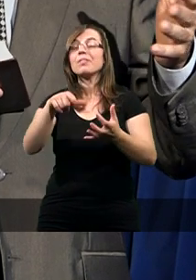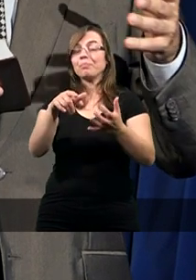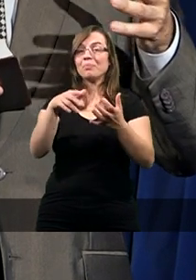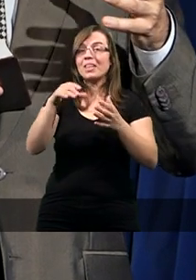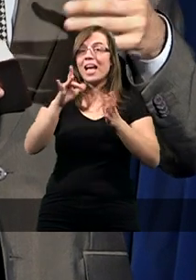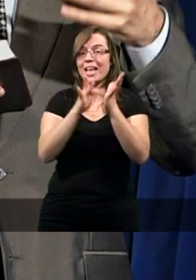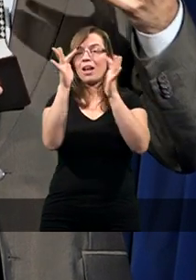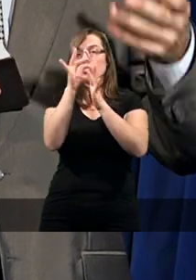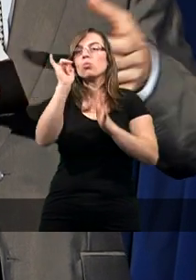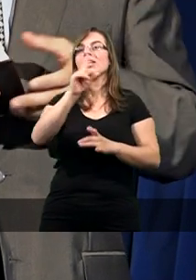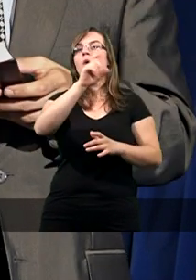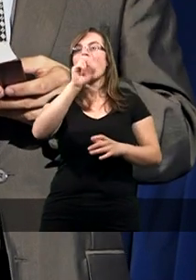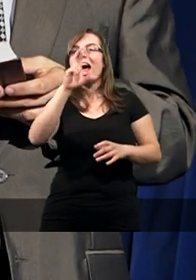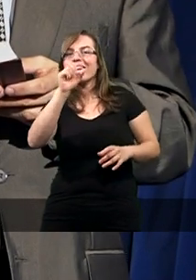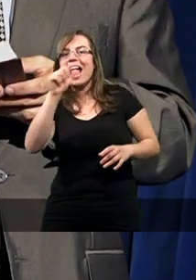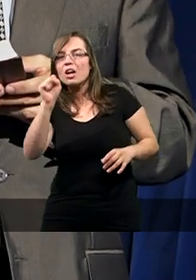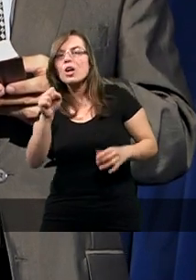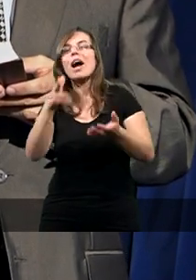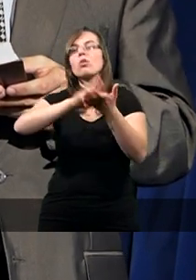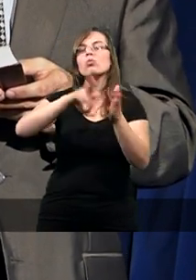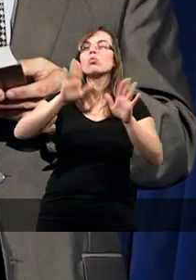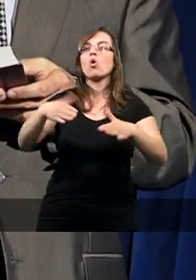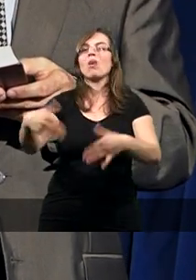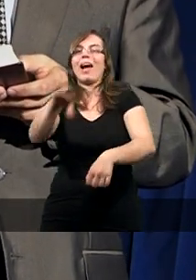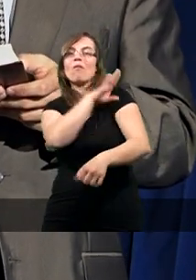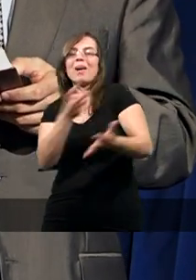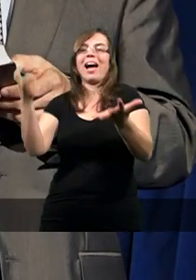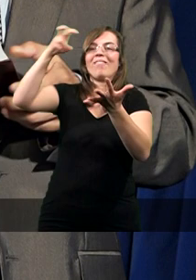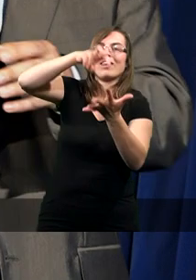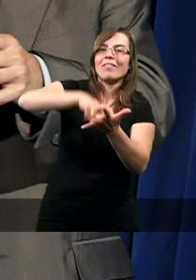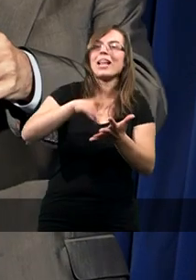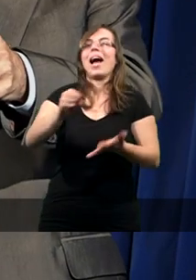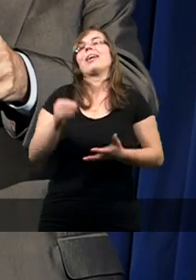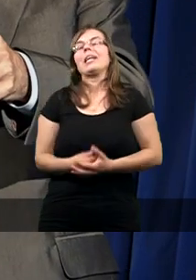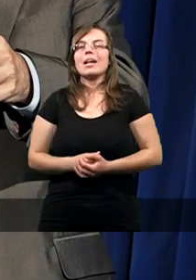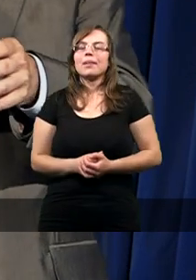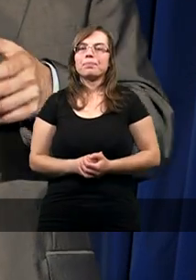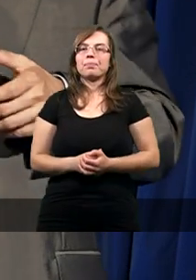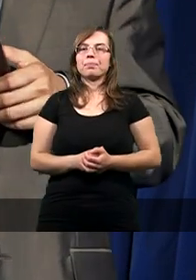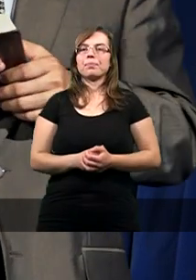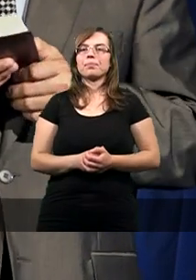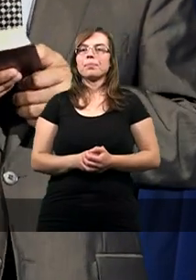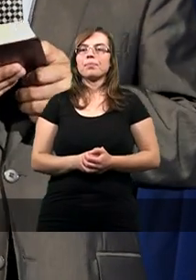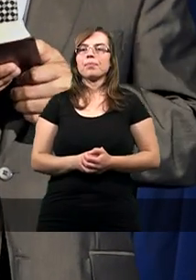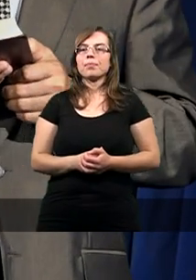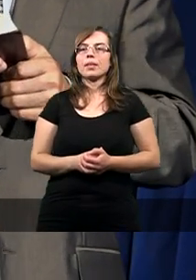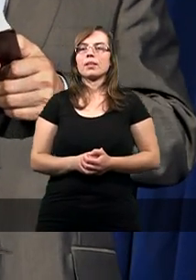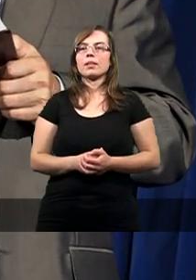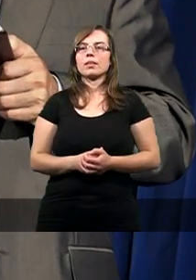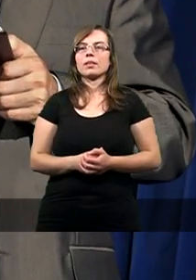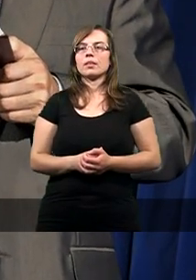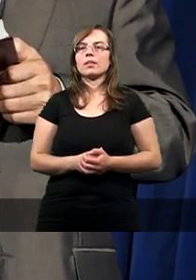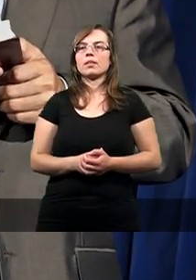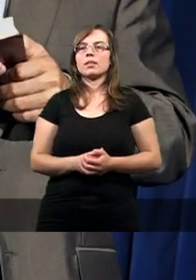Jezusa i Łazarza, który został wzbudzony z martwych. Martha was the good host. She